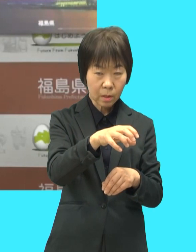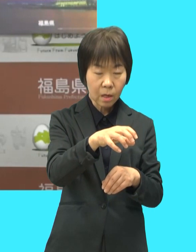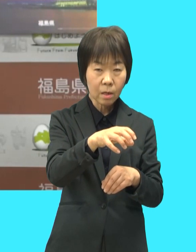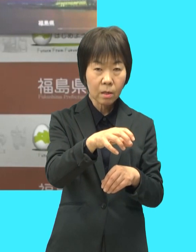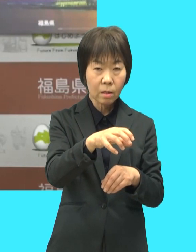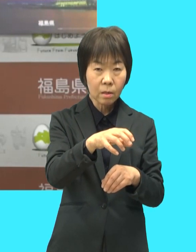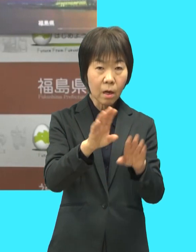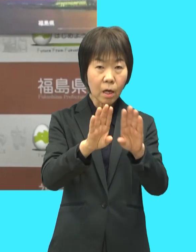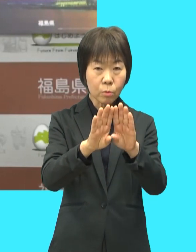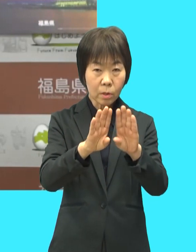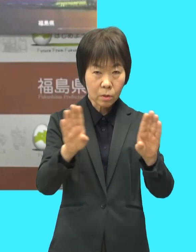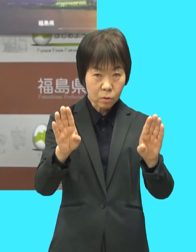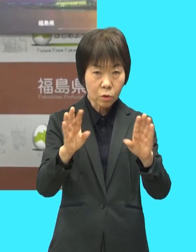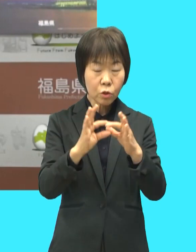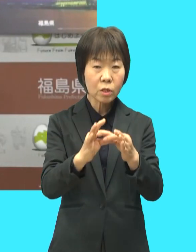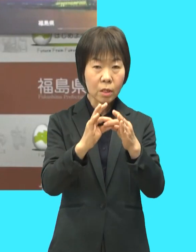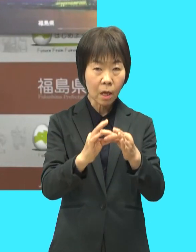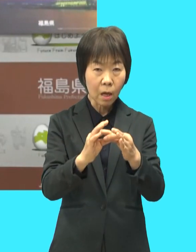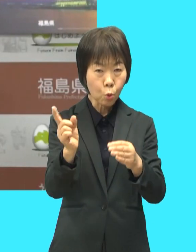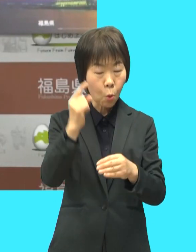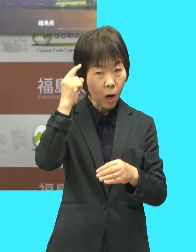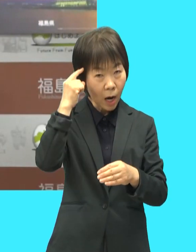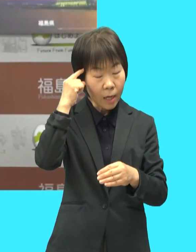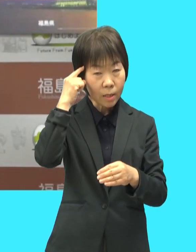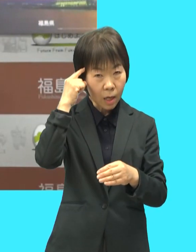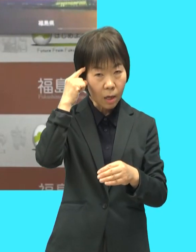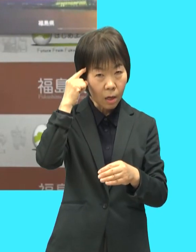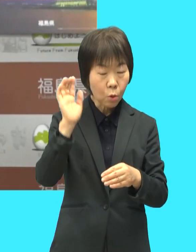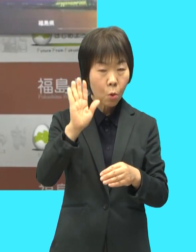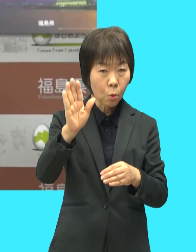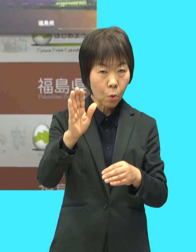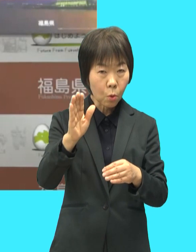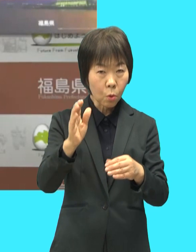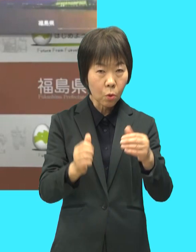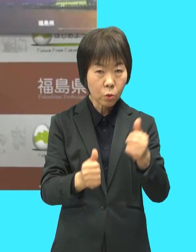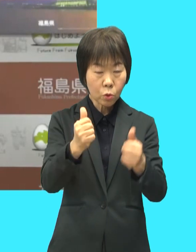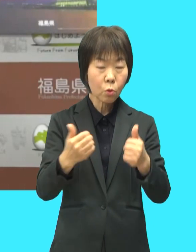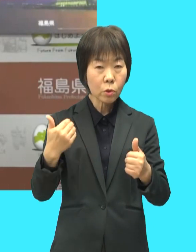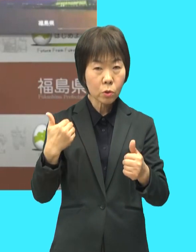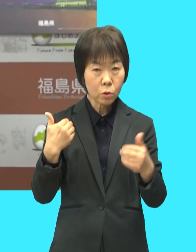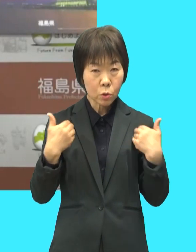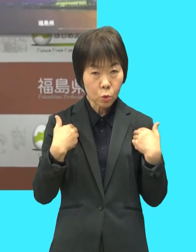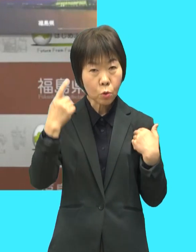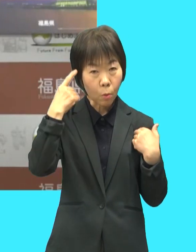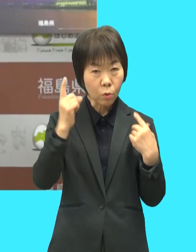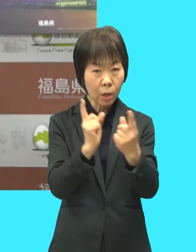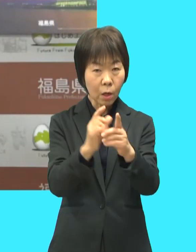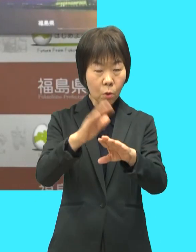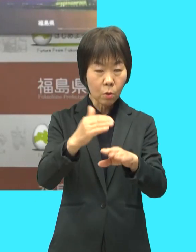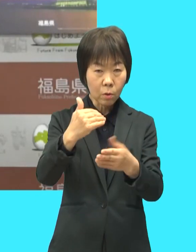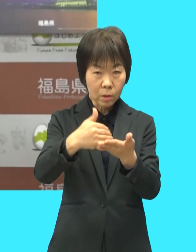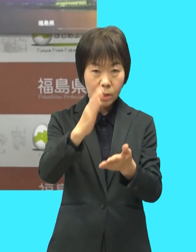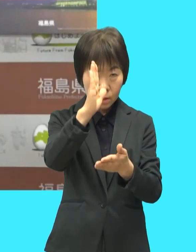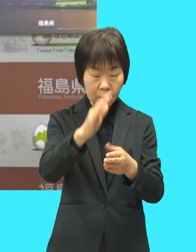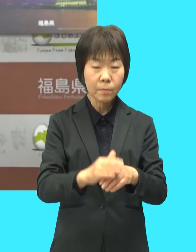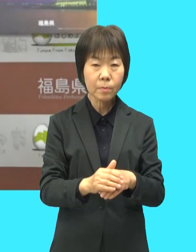始めているところについてどのように考えて今後、まあ、競争していかなくちゃいけないと思うんですけれども、どのように対応されていかれますでしょうか。